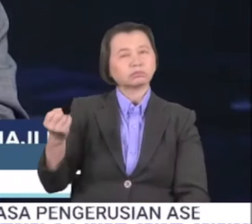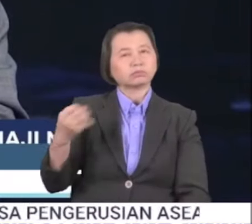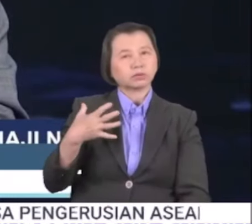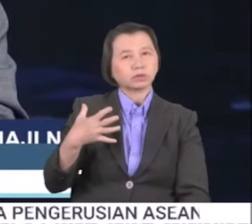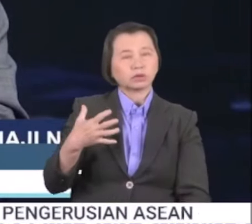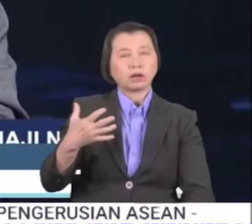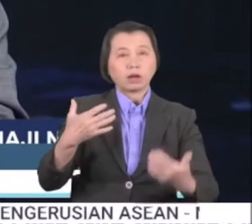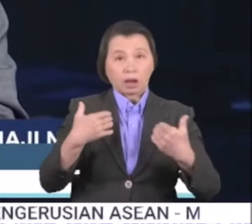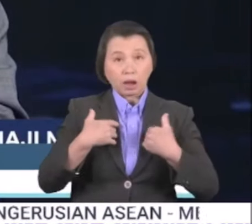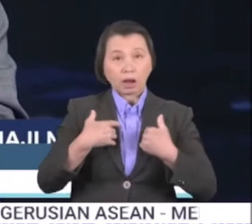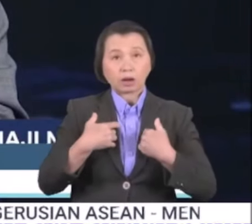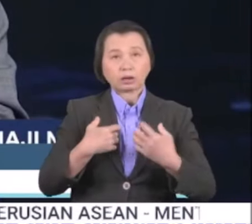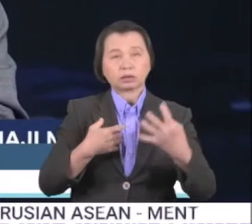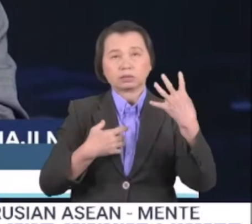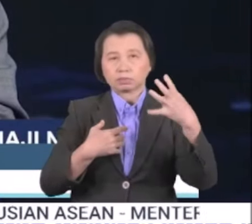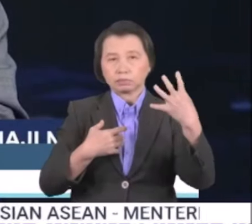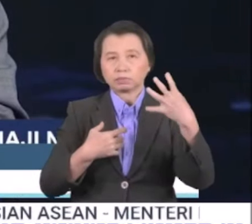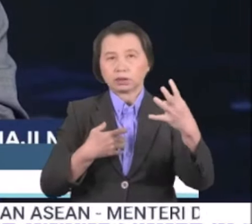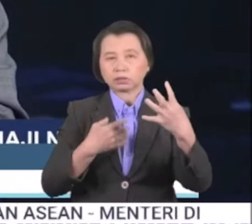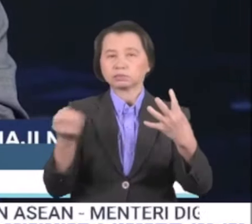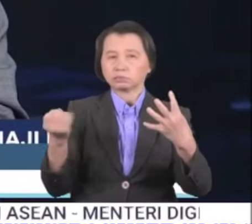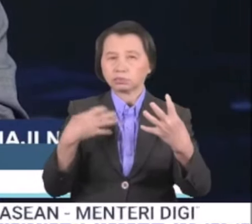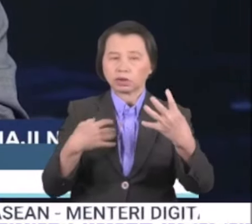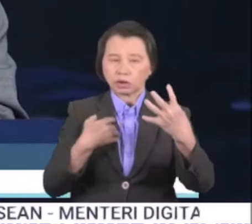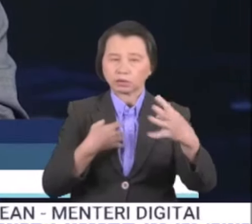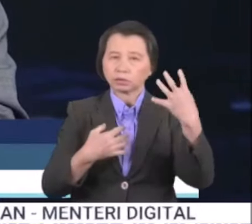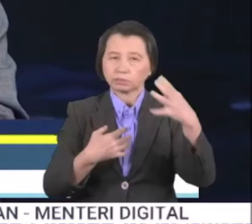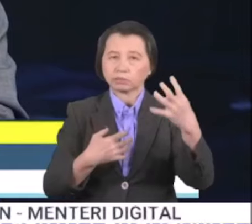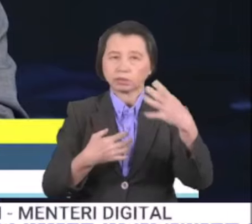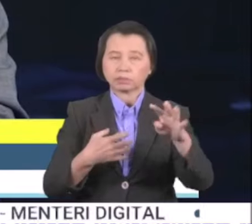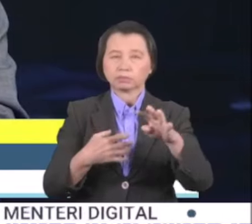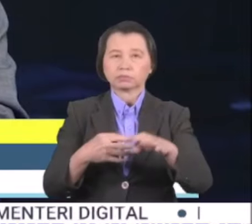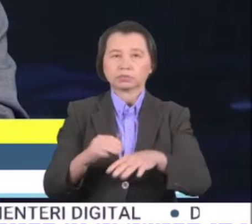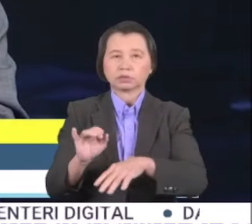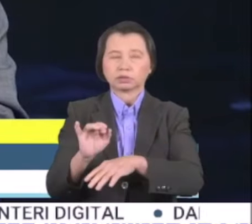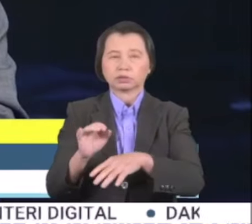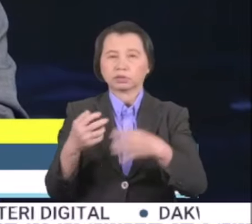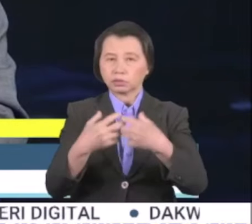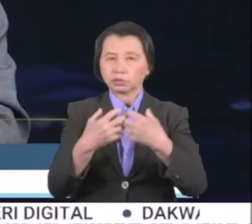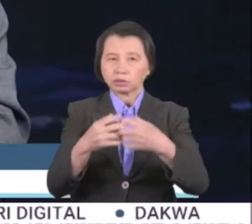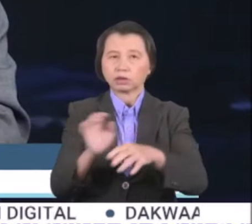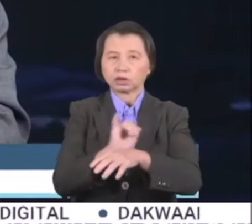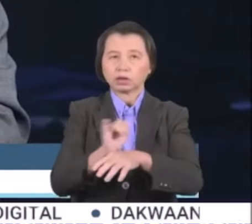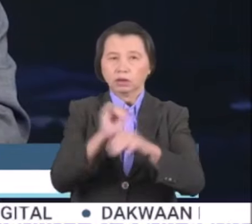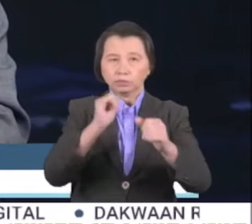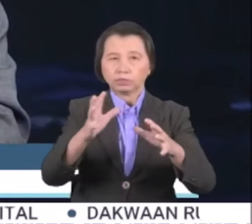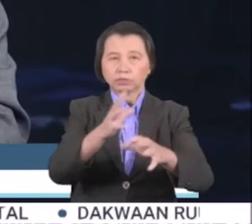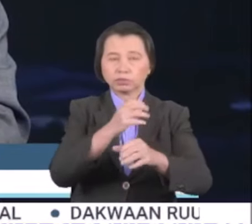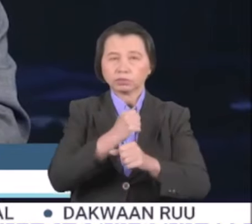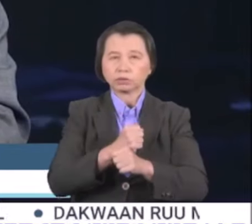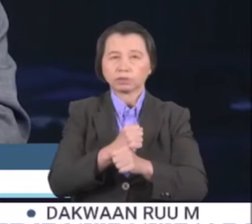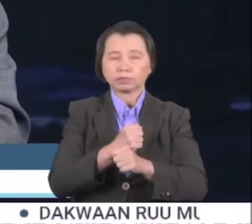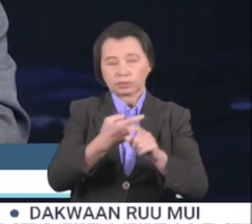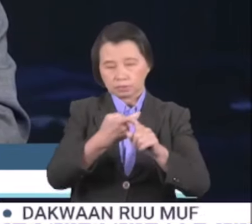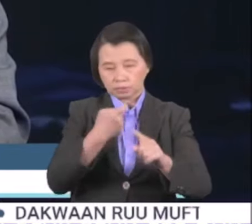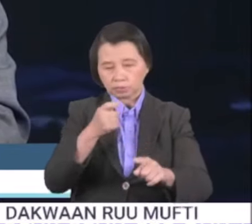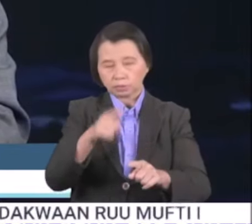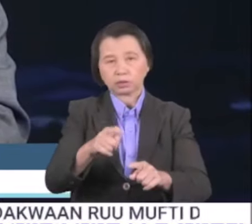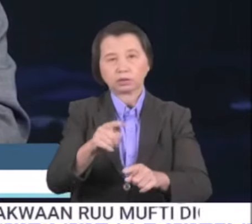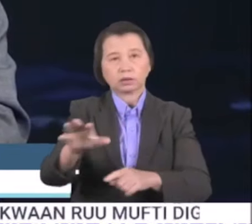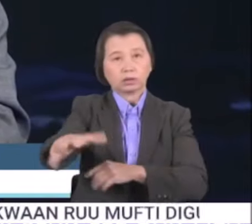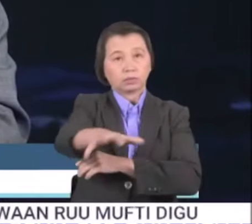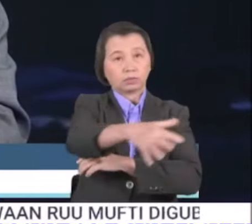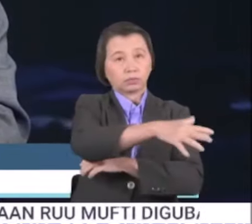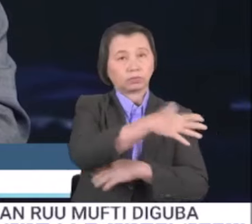ada 14 industri yang boleh kita perolehi daripada